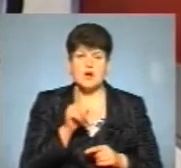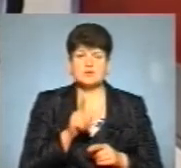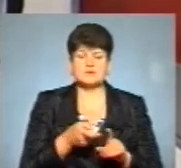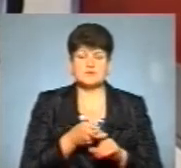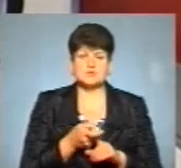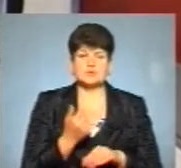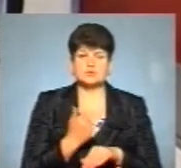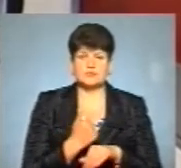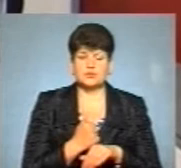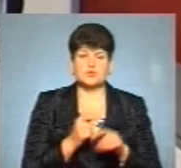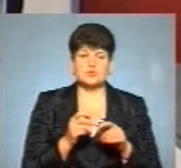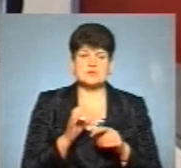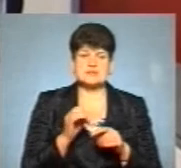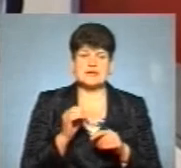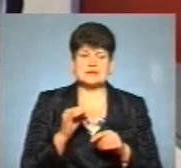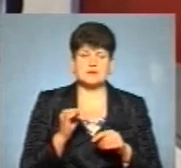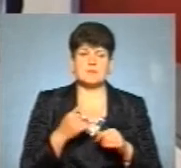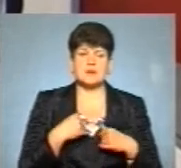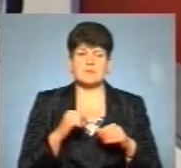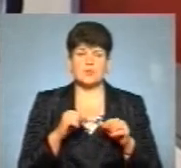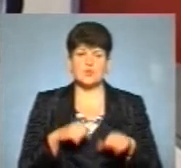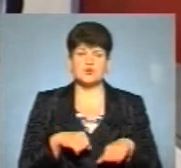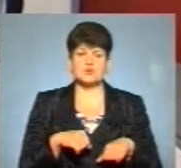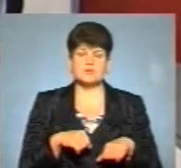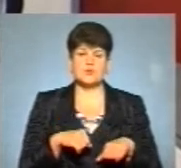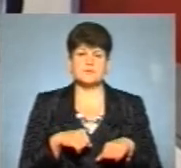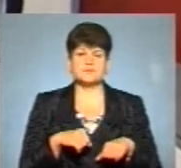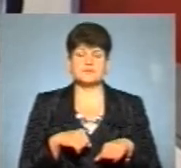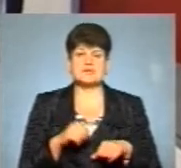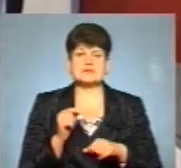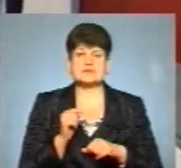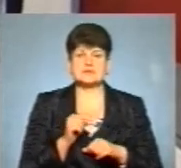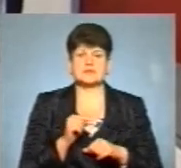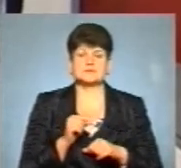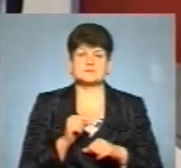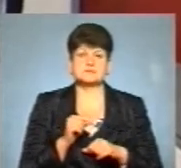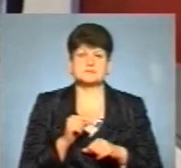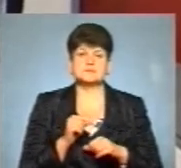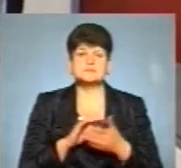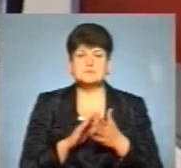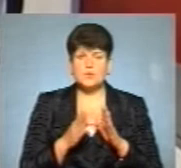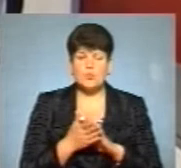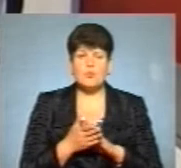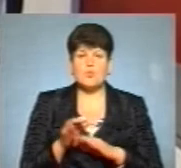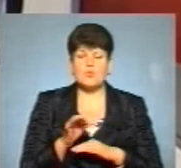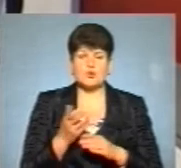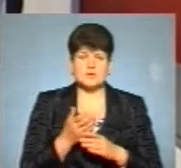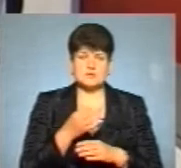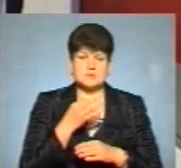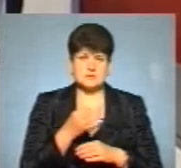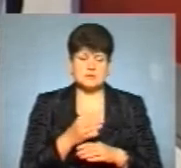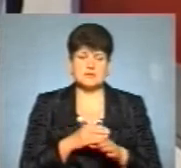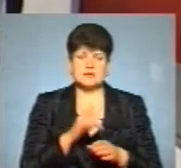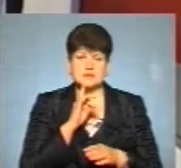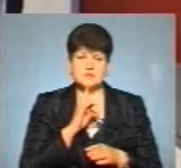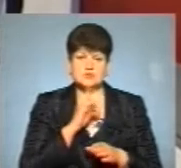тестування, виконати цю постанову ми зможемо за тих умов, про які сказала тимчасово